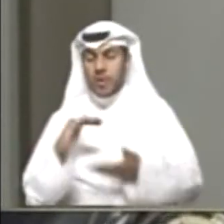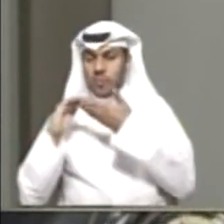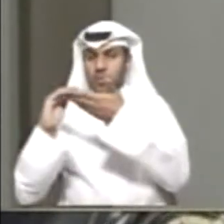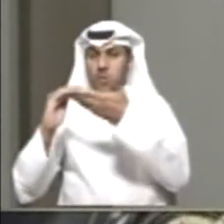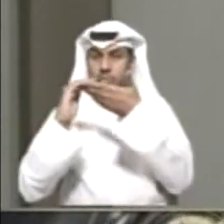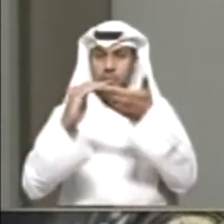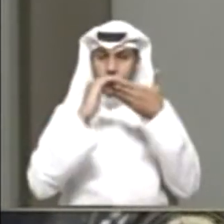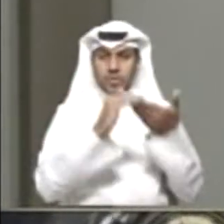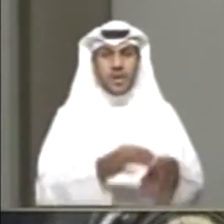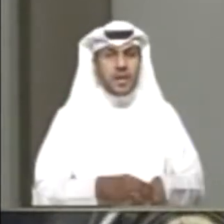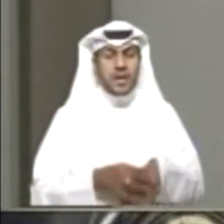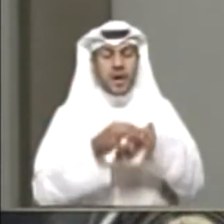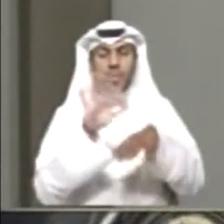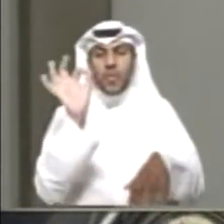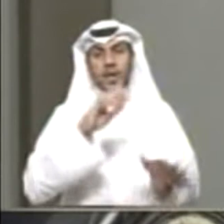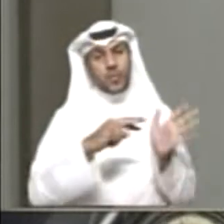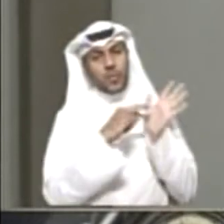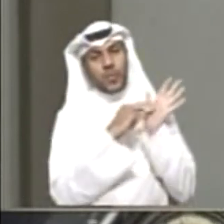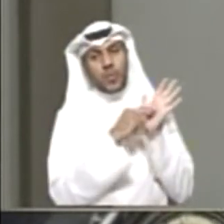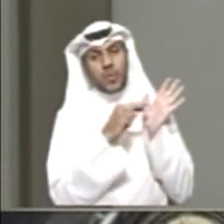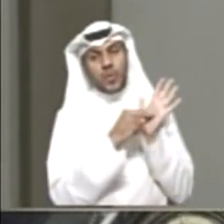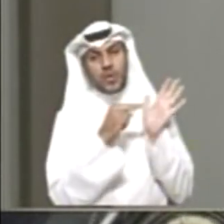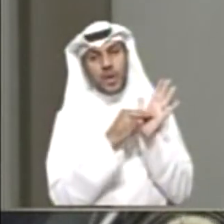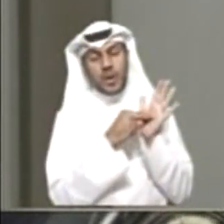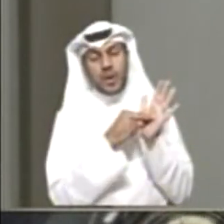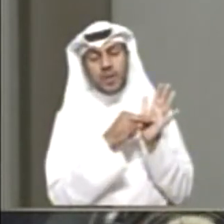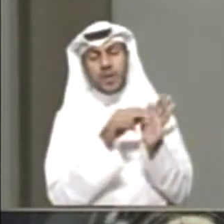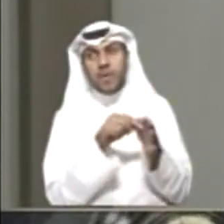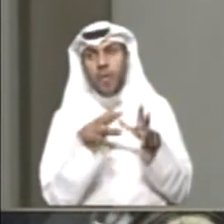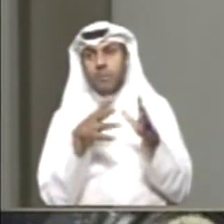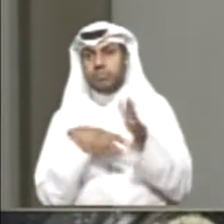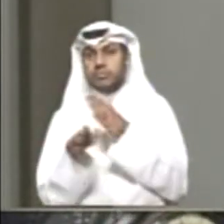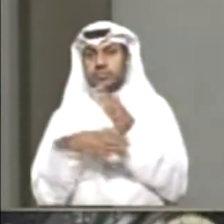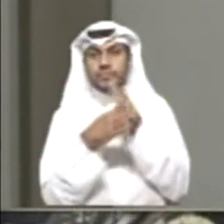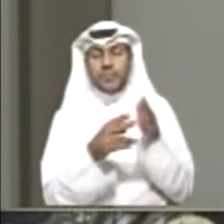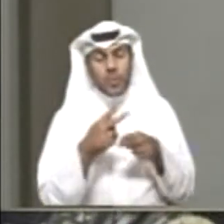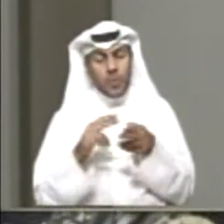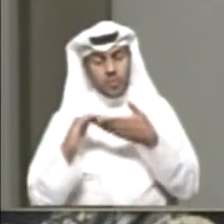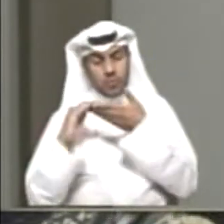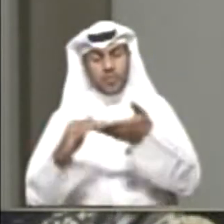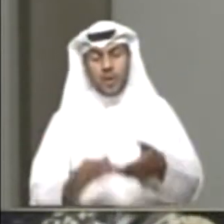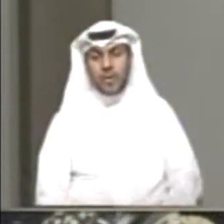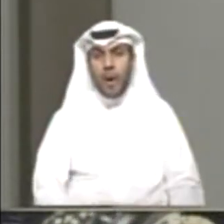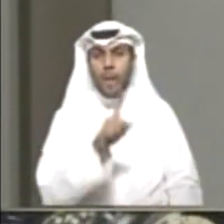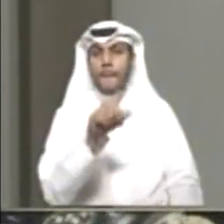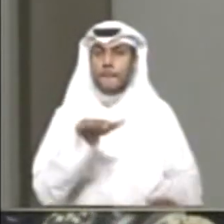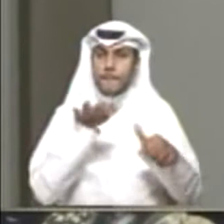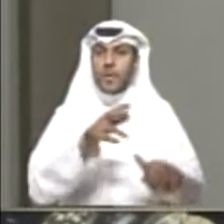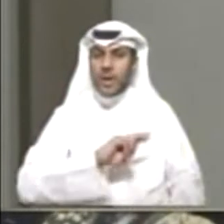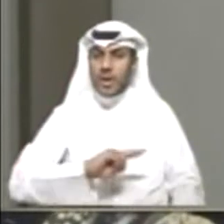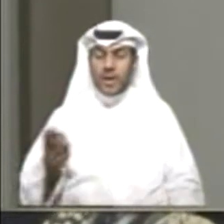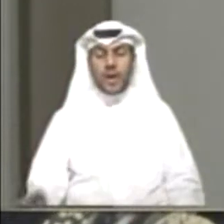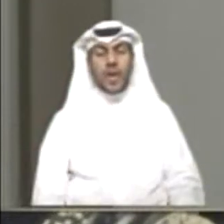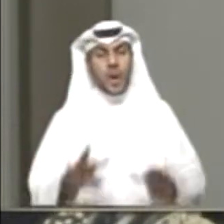ملايين السوريين من لاجئين ونازحين، كما دعمت المجتمعات المضيفة في لبنان والعراق